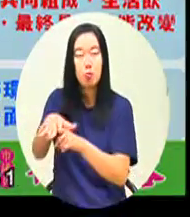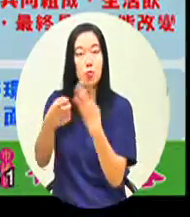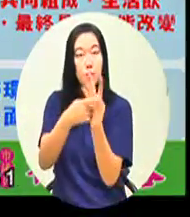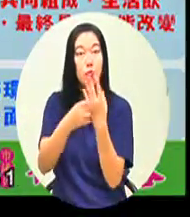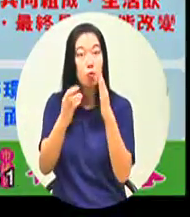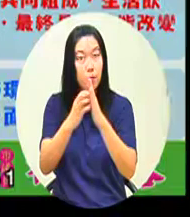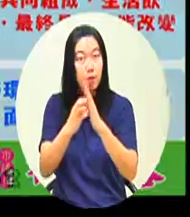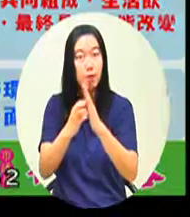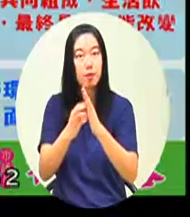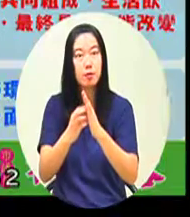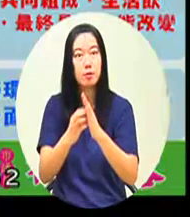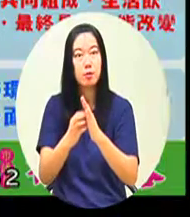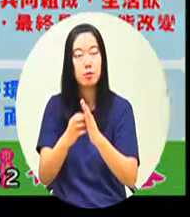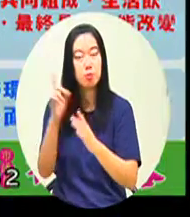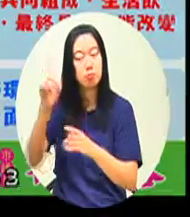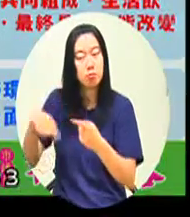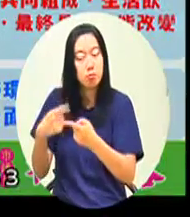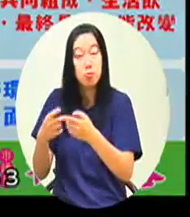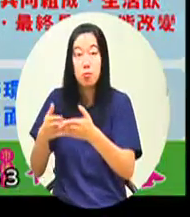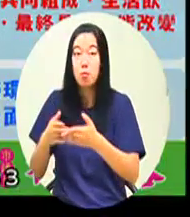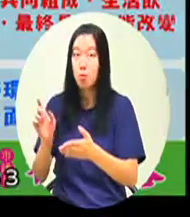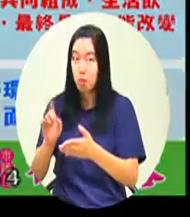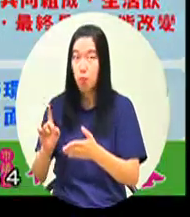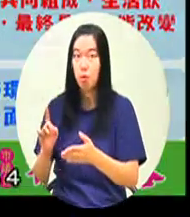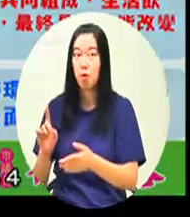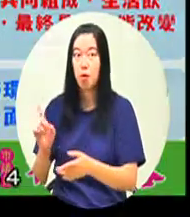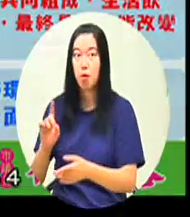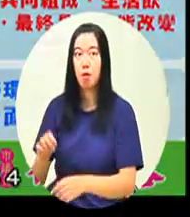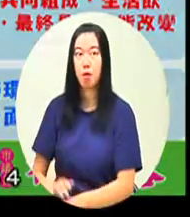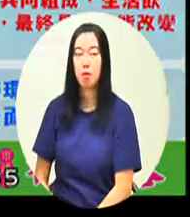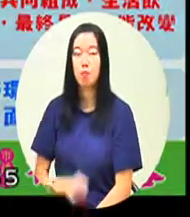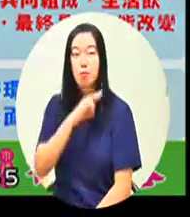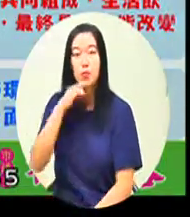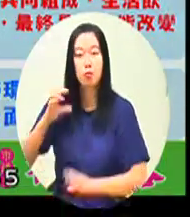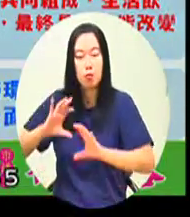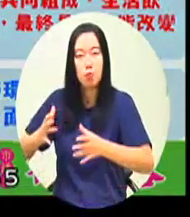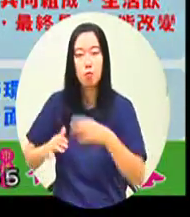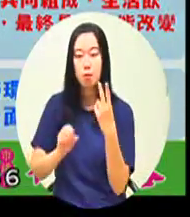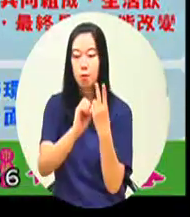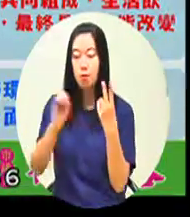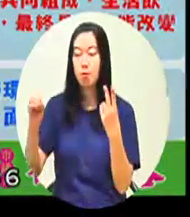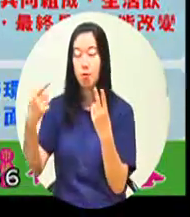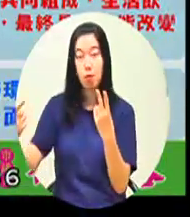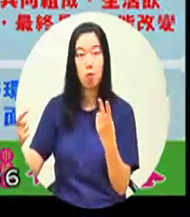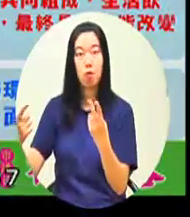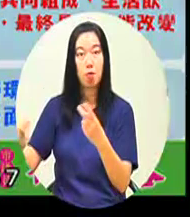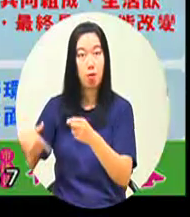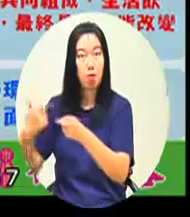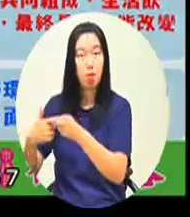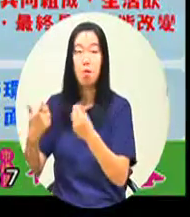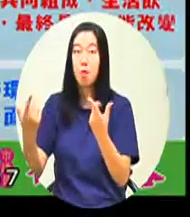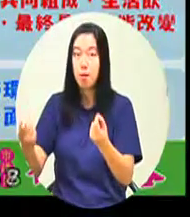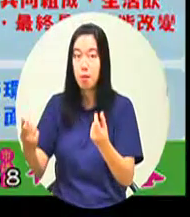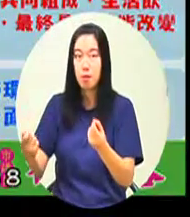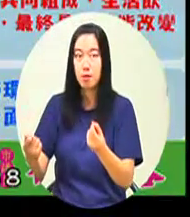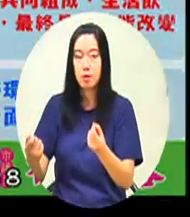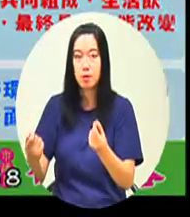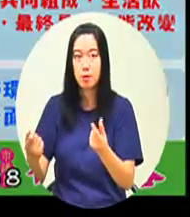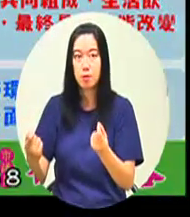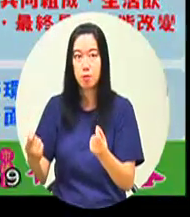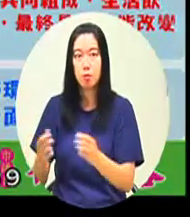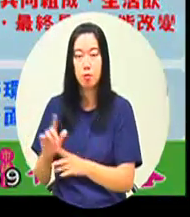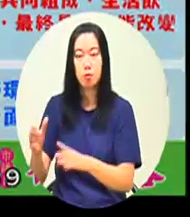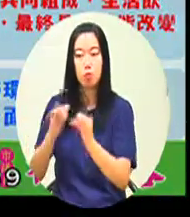农业局，你应该啊，在英国的2006年，伊嘛是。社